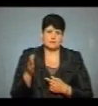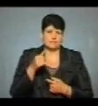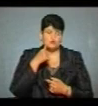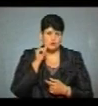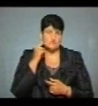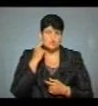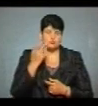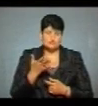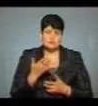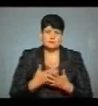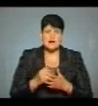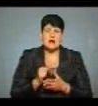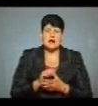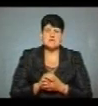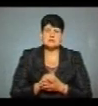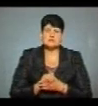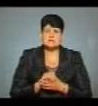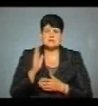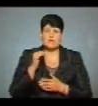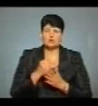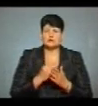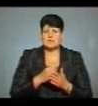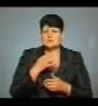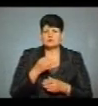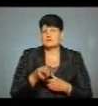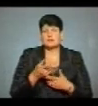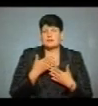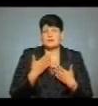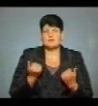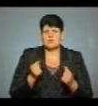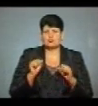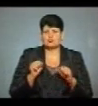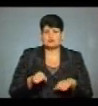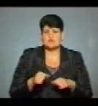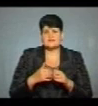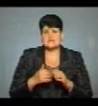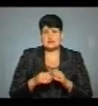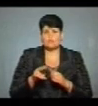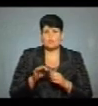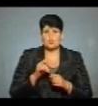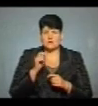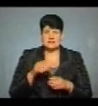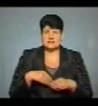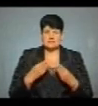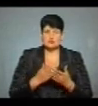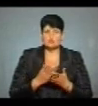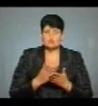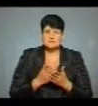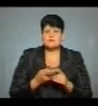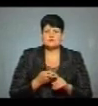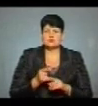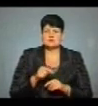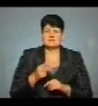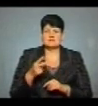наприклад, Асоціація водоканалів заявила, що вони не мають можливості в середньому по Україні надавати послуги в зв'язку з тим, що